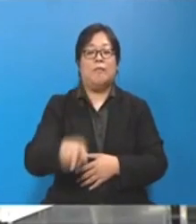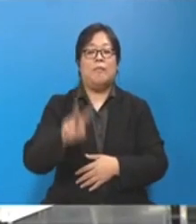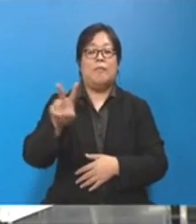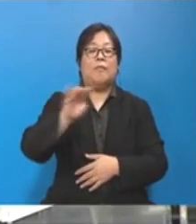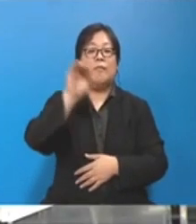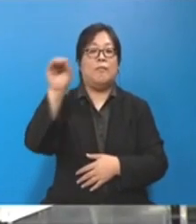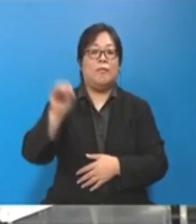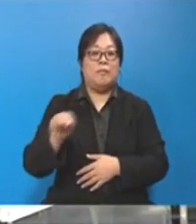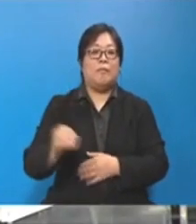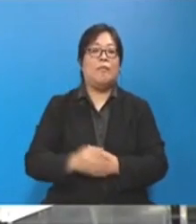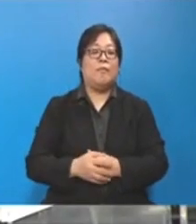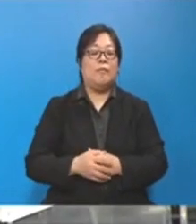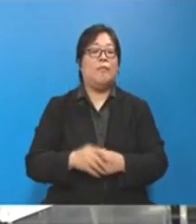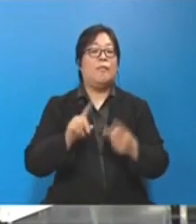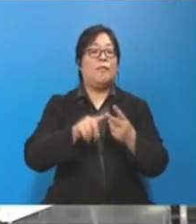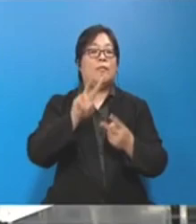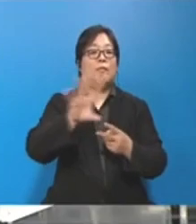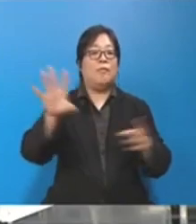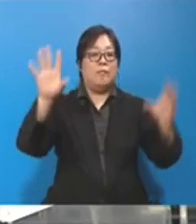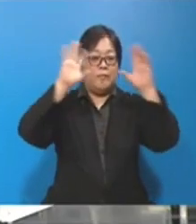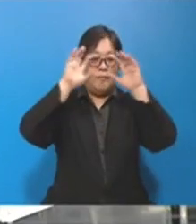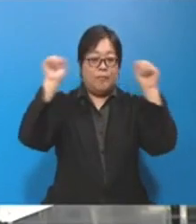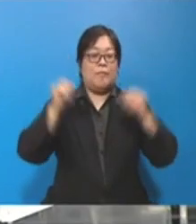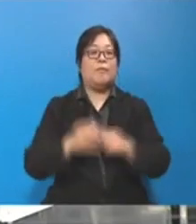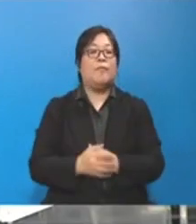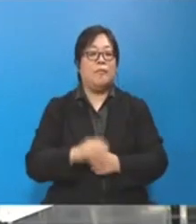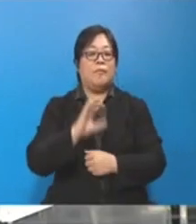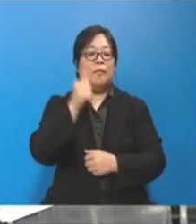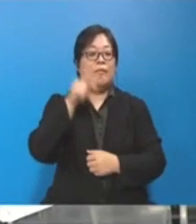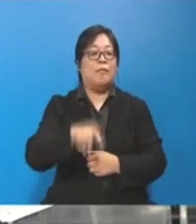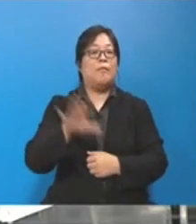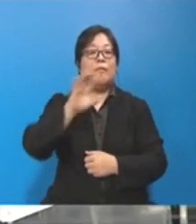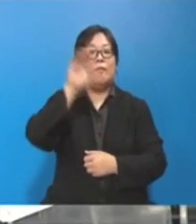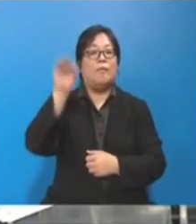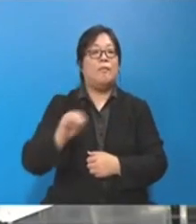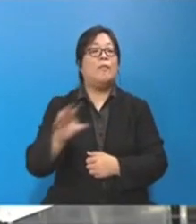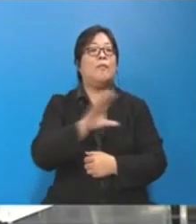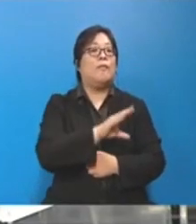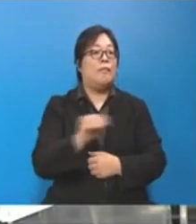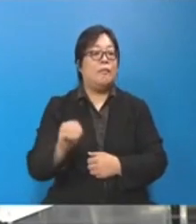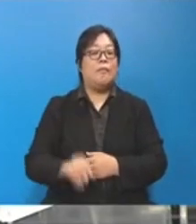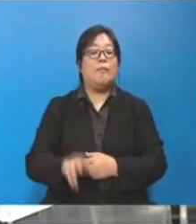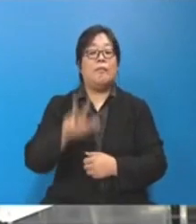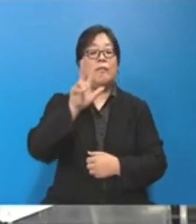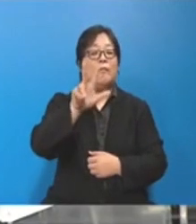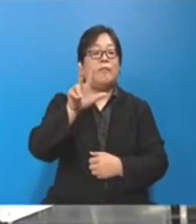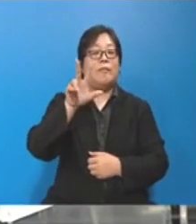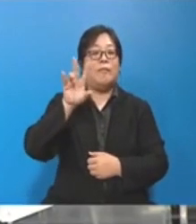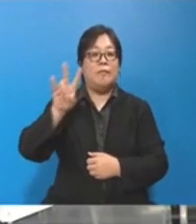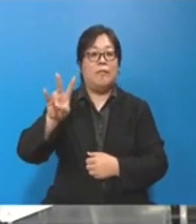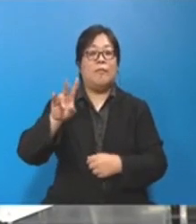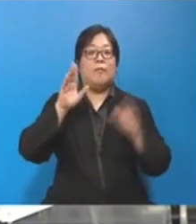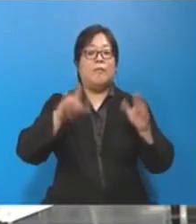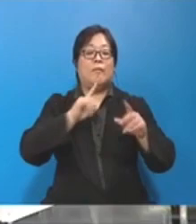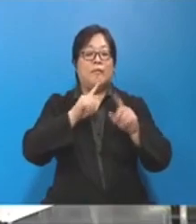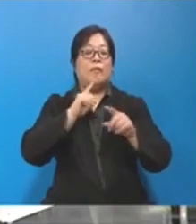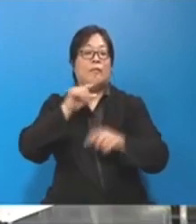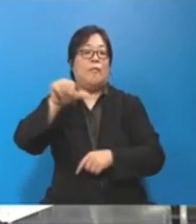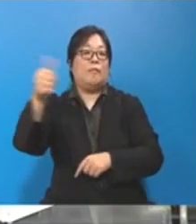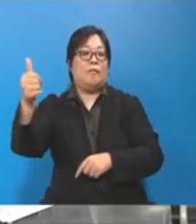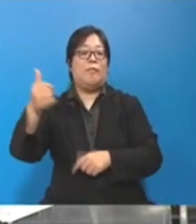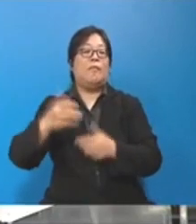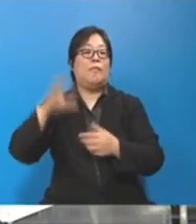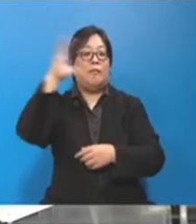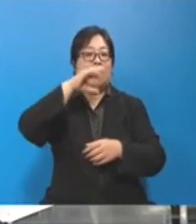gopret oz25 majikan pulau p500 dan juga 37 responden lain